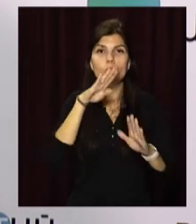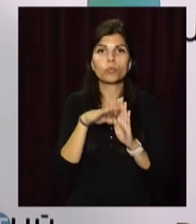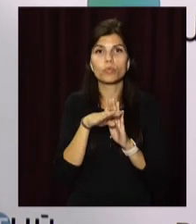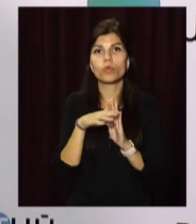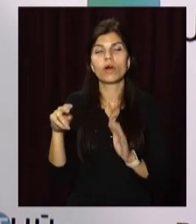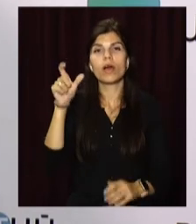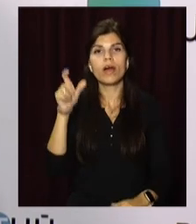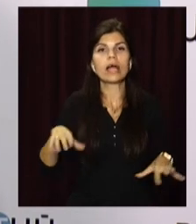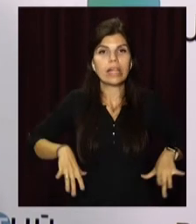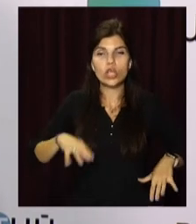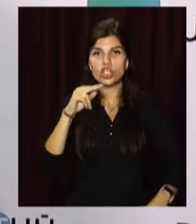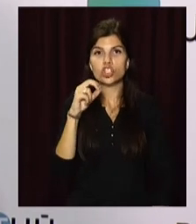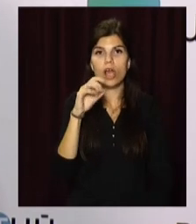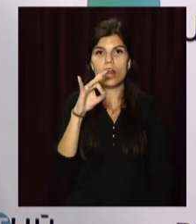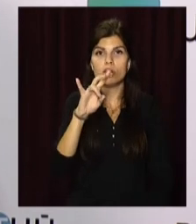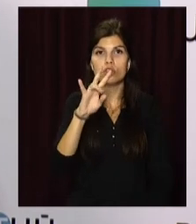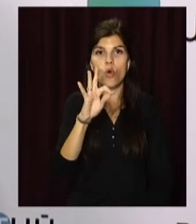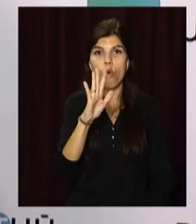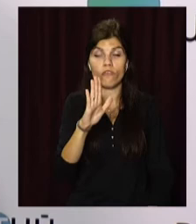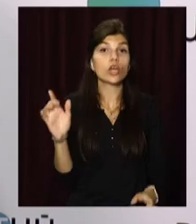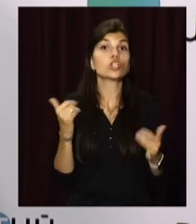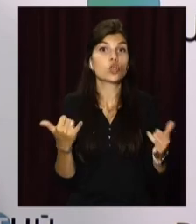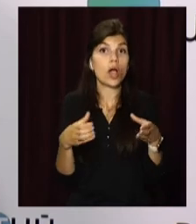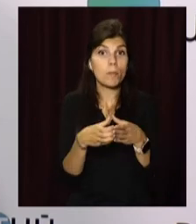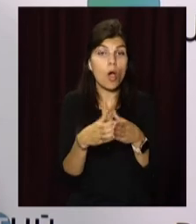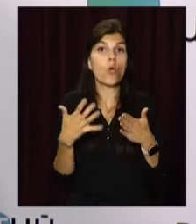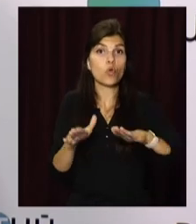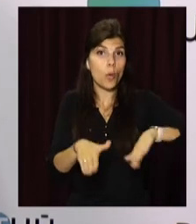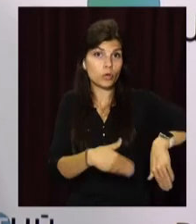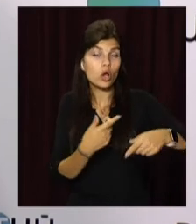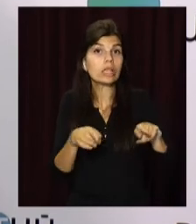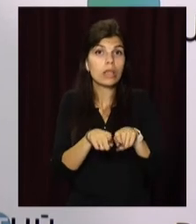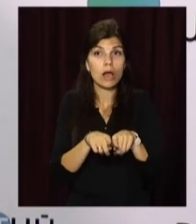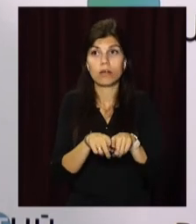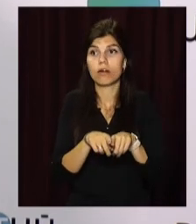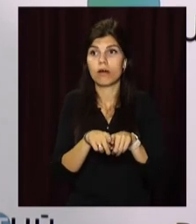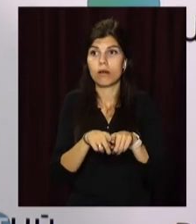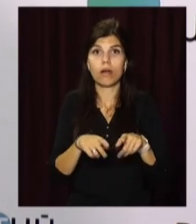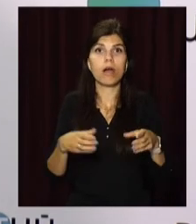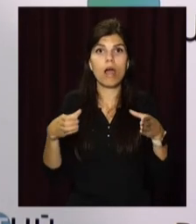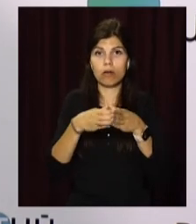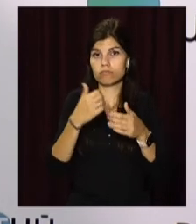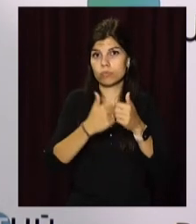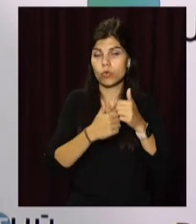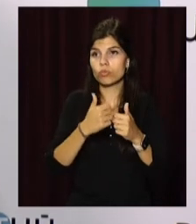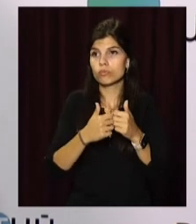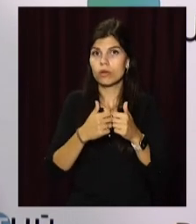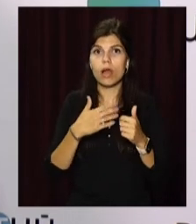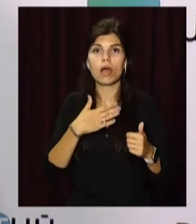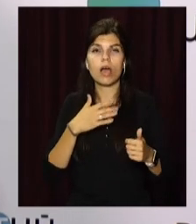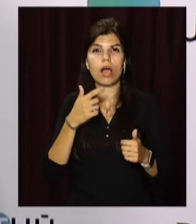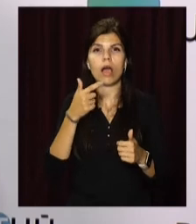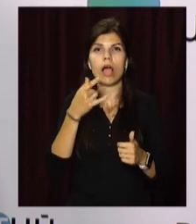Андрія Чернова. І на сьогоднішній день ця команда обійшла такі академії грандів наших,